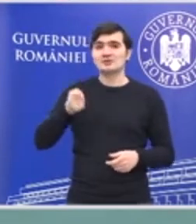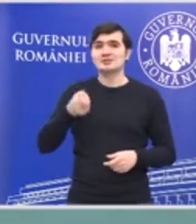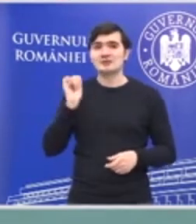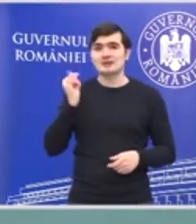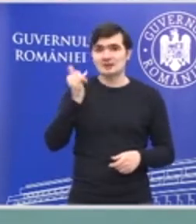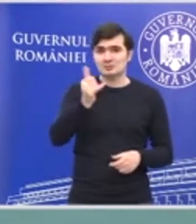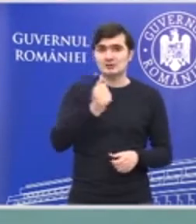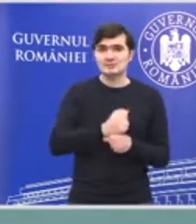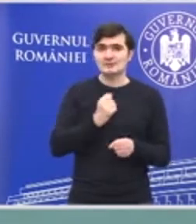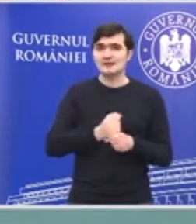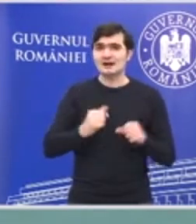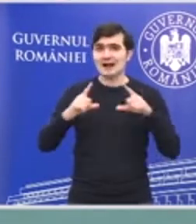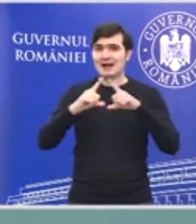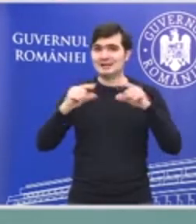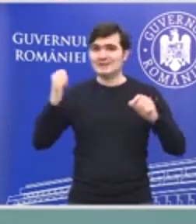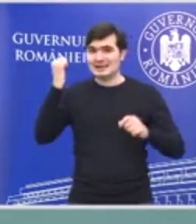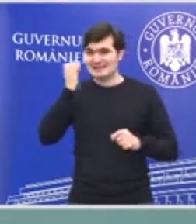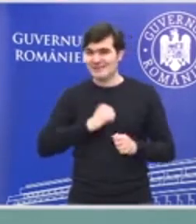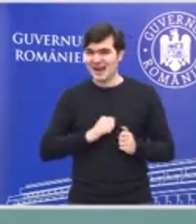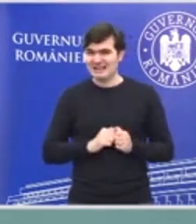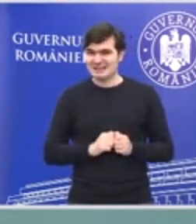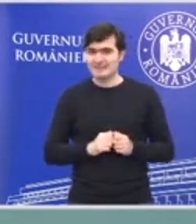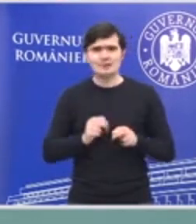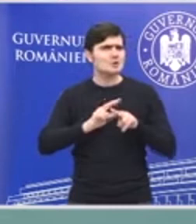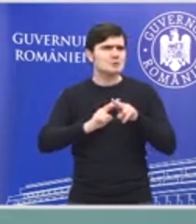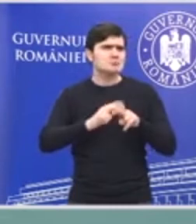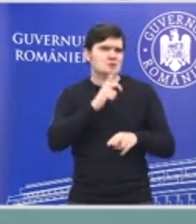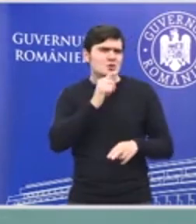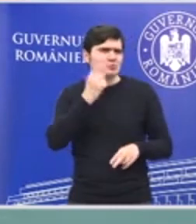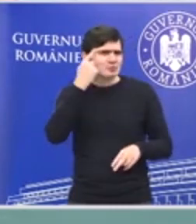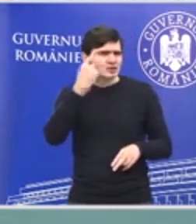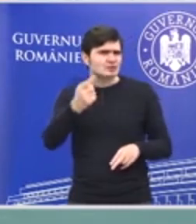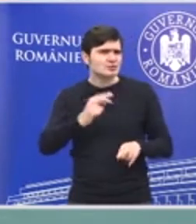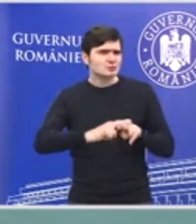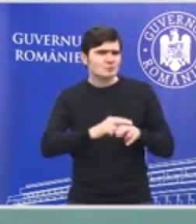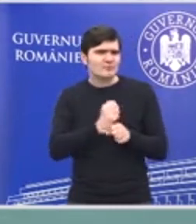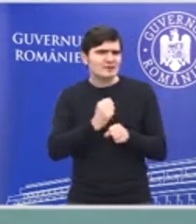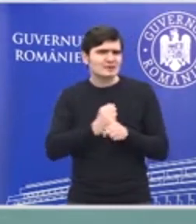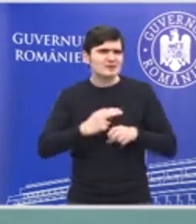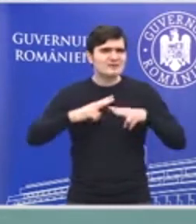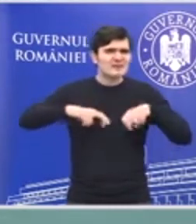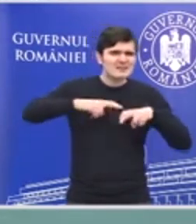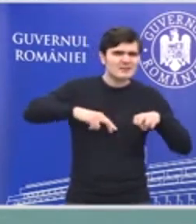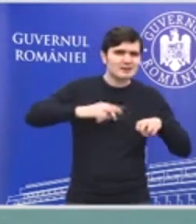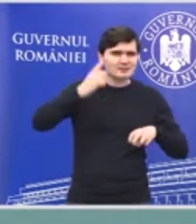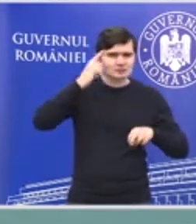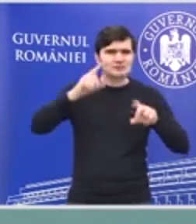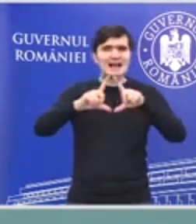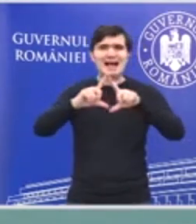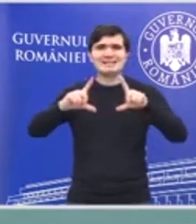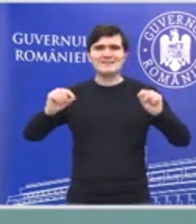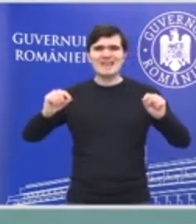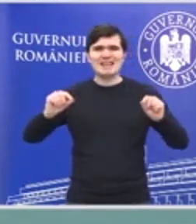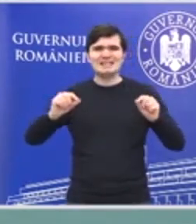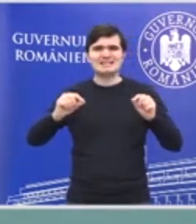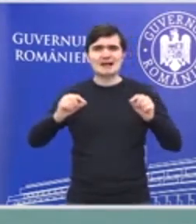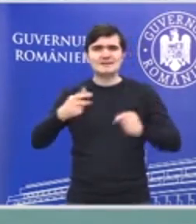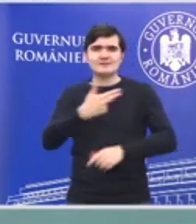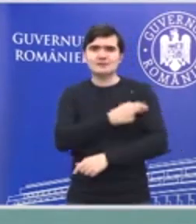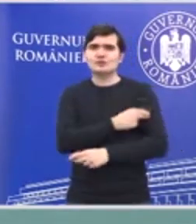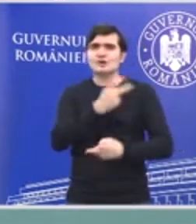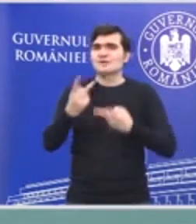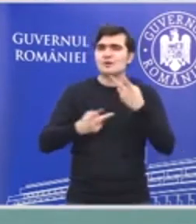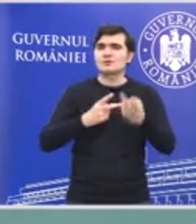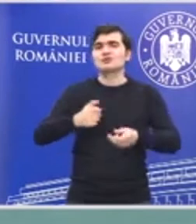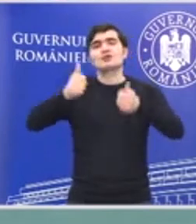lucru. Cum vă asigurați că aceste adeverințe sunt folosite în mod autentic, sunt cele